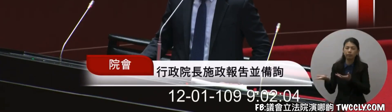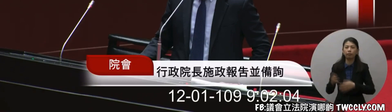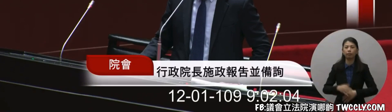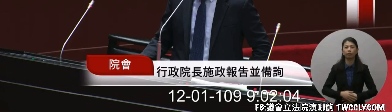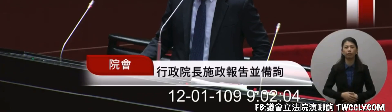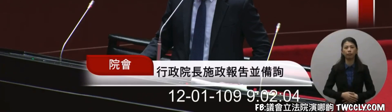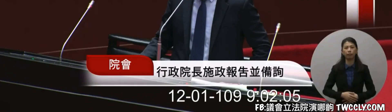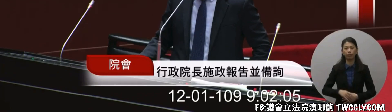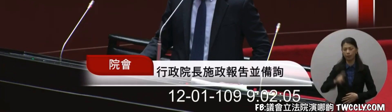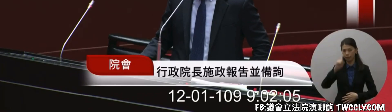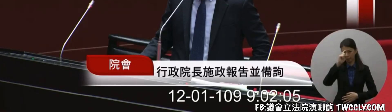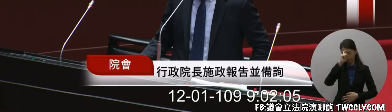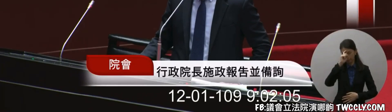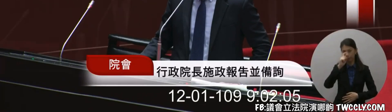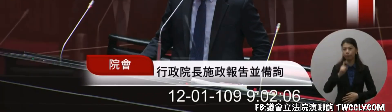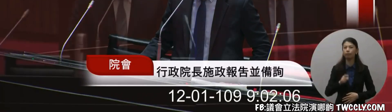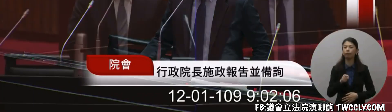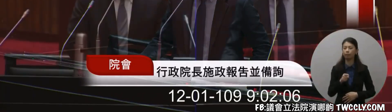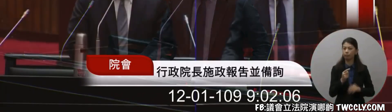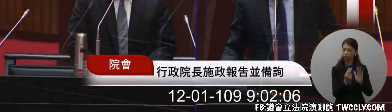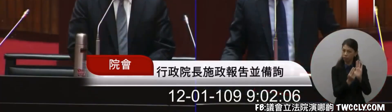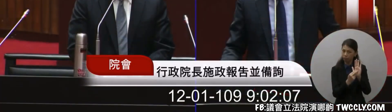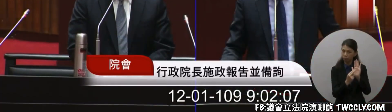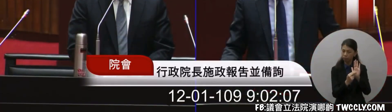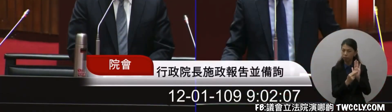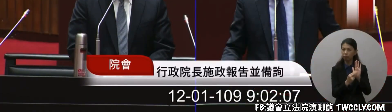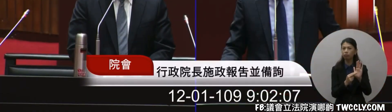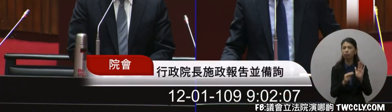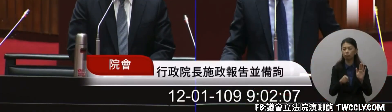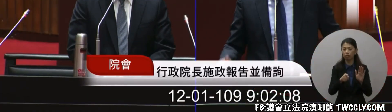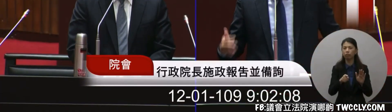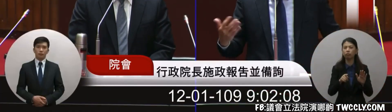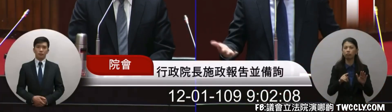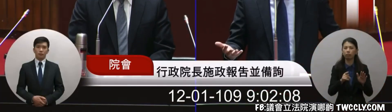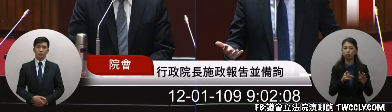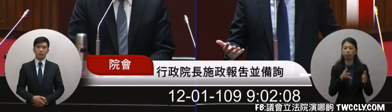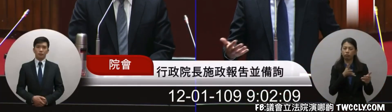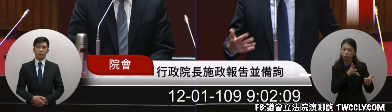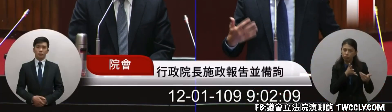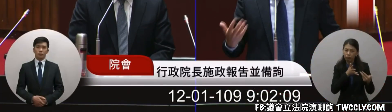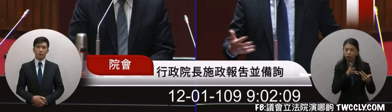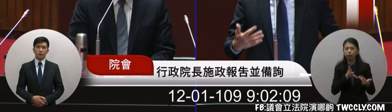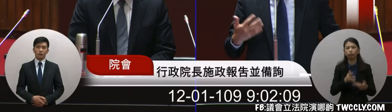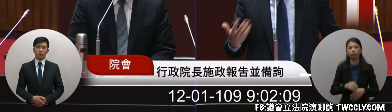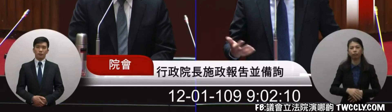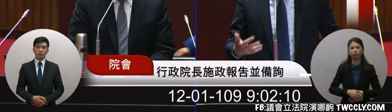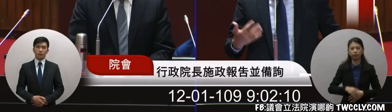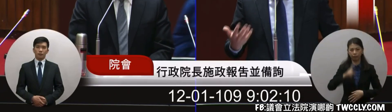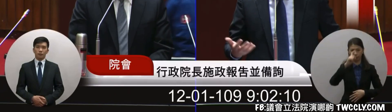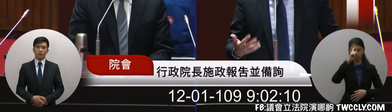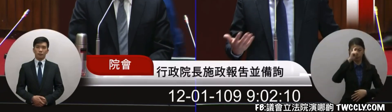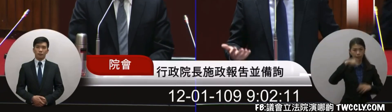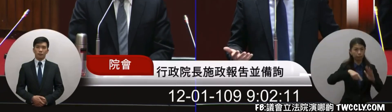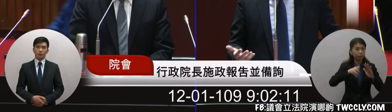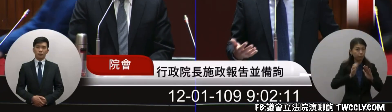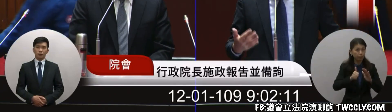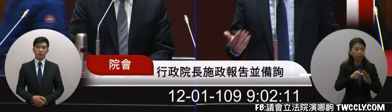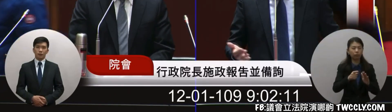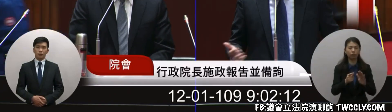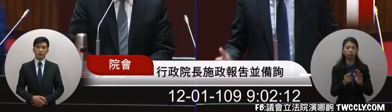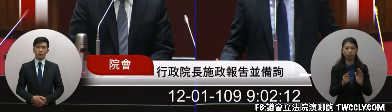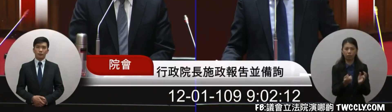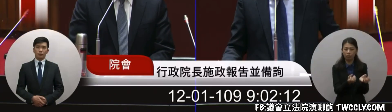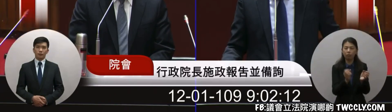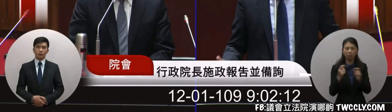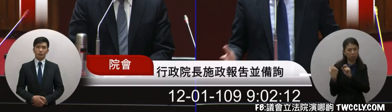然也是希望能够让我们议事正常运作的情况下哈，能够让院长你们能够好好的把一些相关的事情能够跟